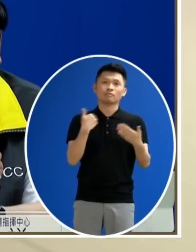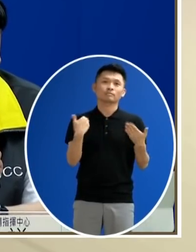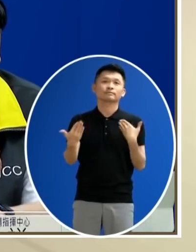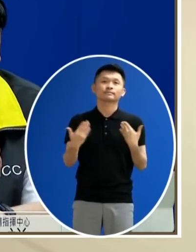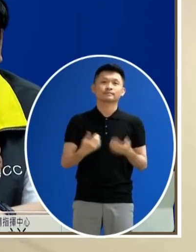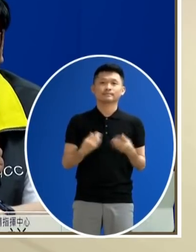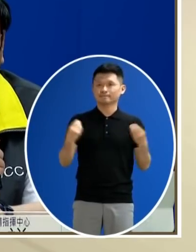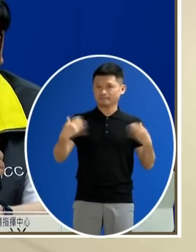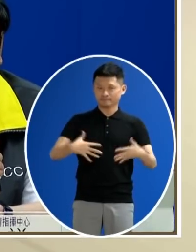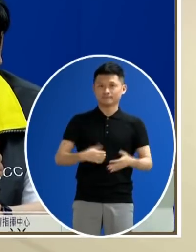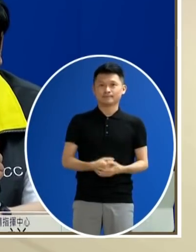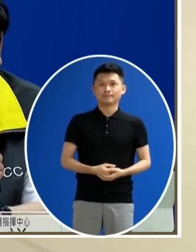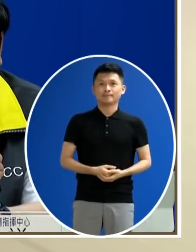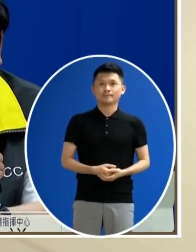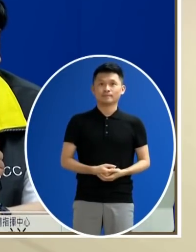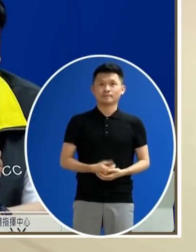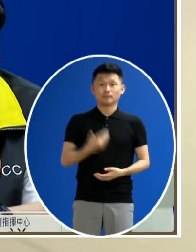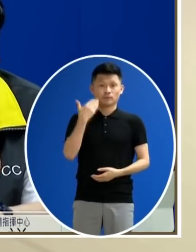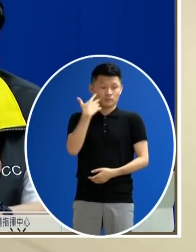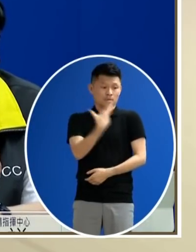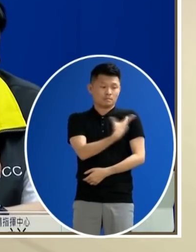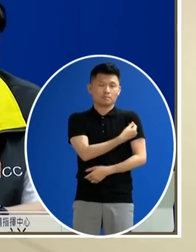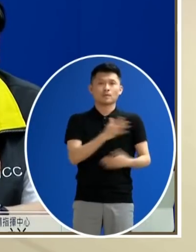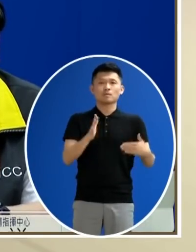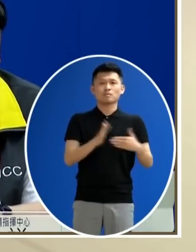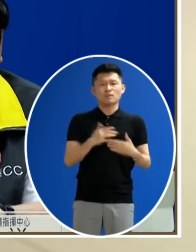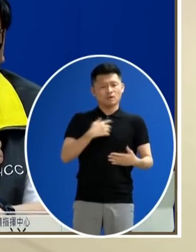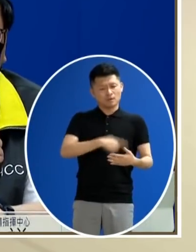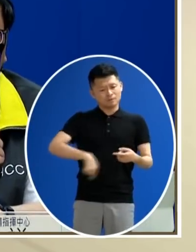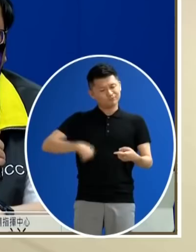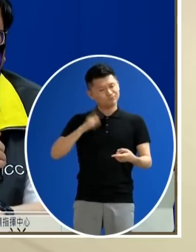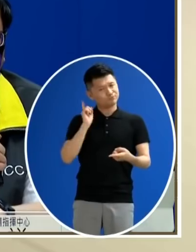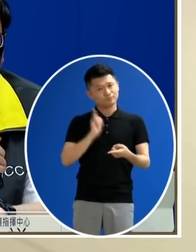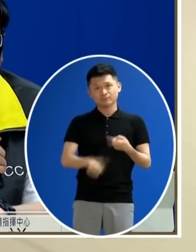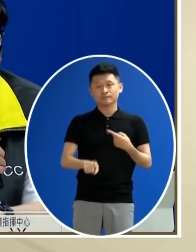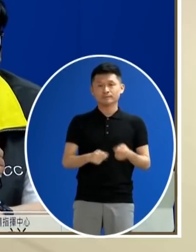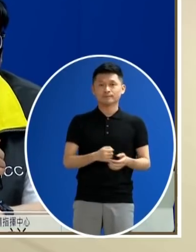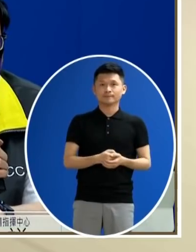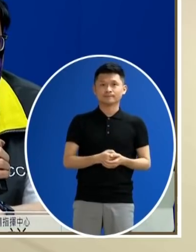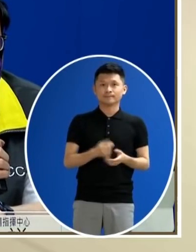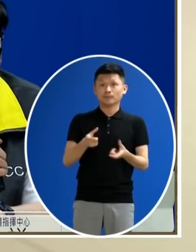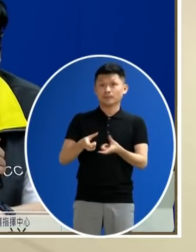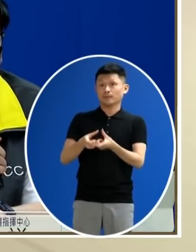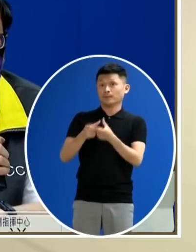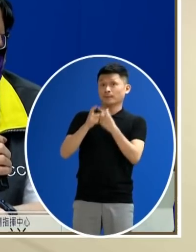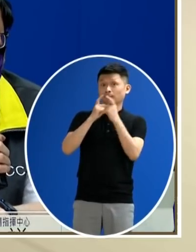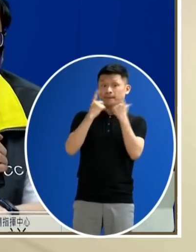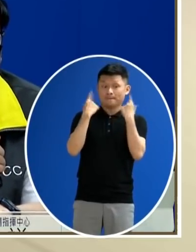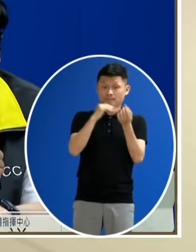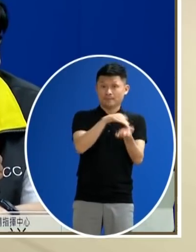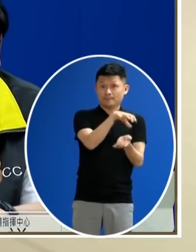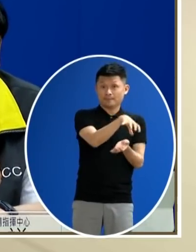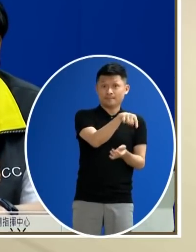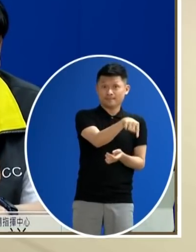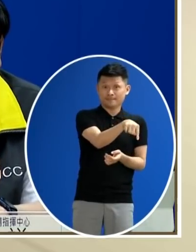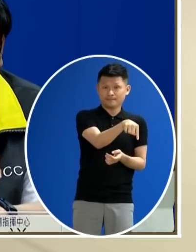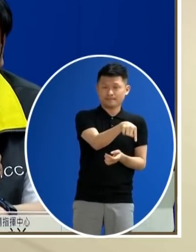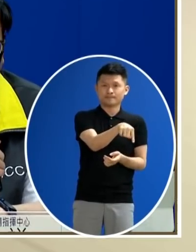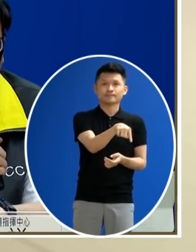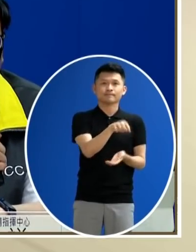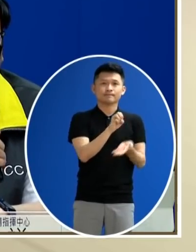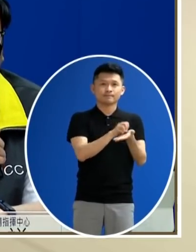那如果有任何就接种后有任何不舒服，那都可以回到原来的这个医疗院所去再